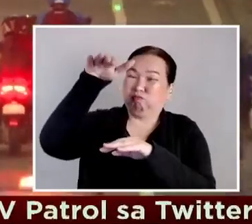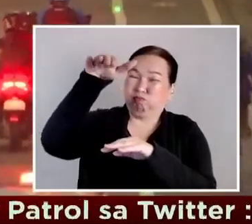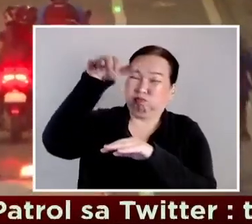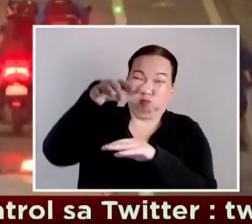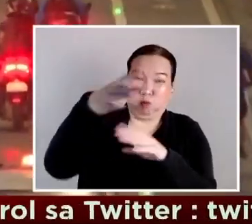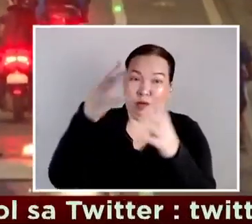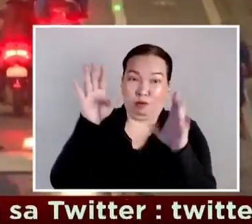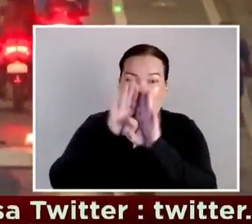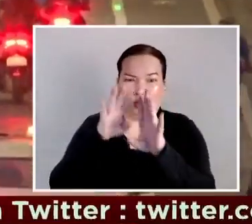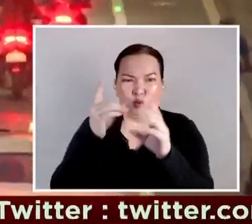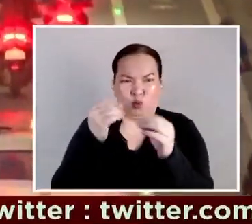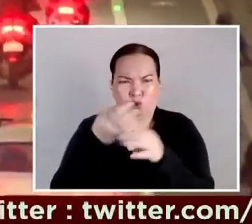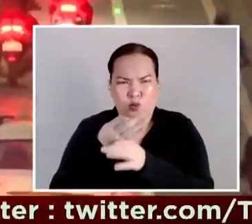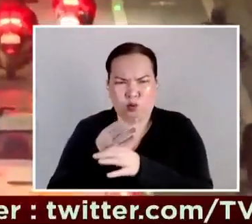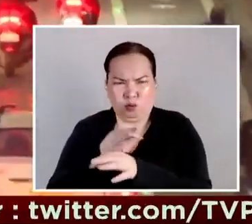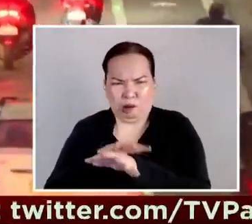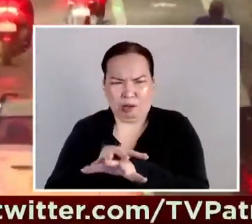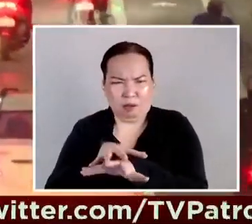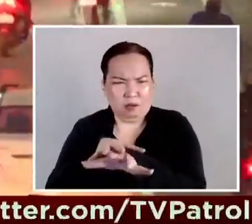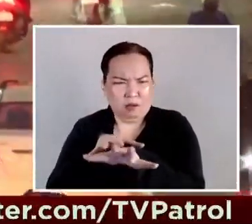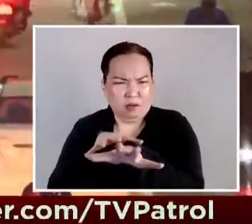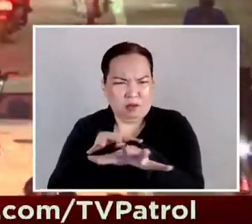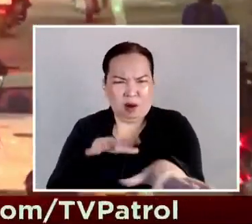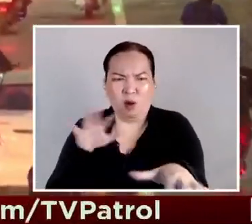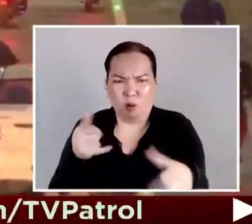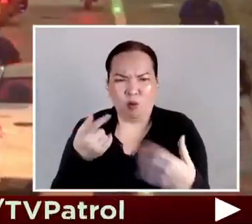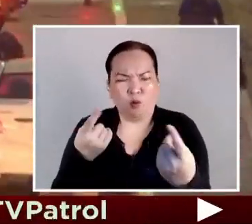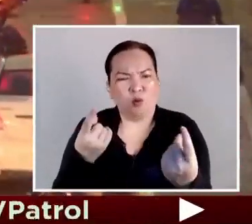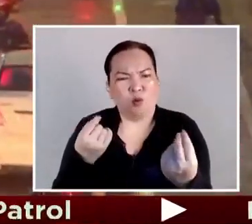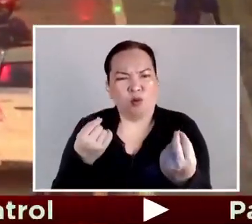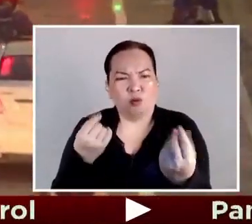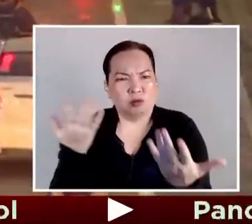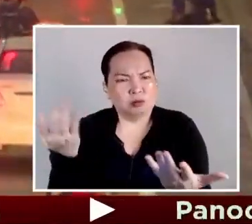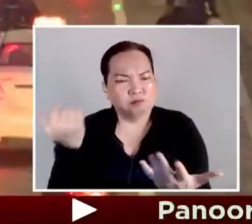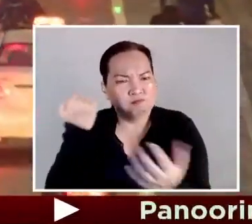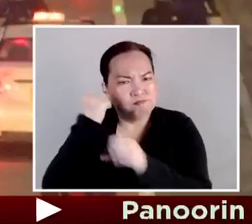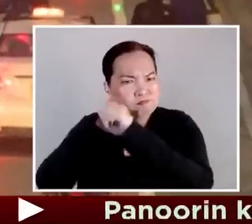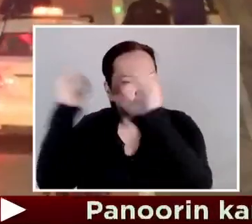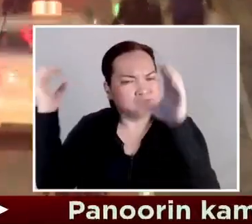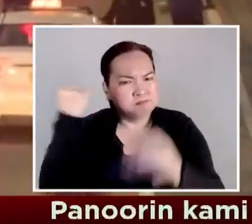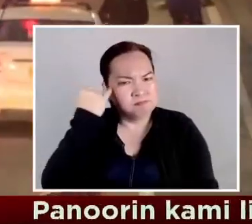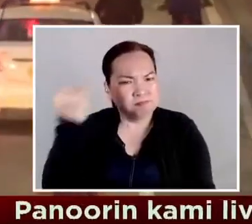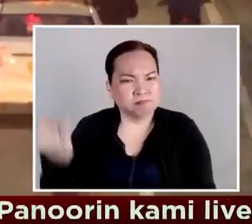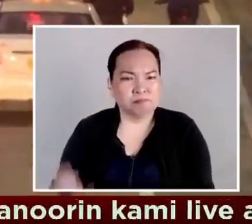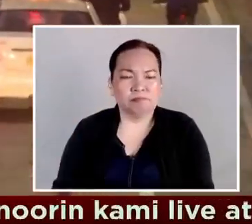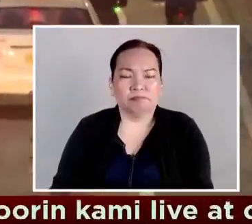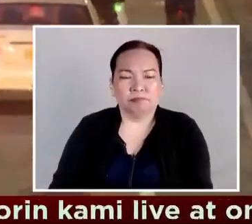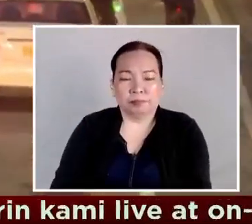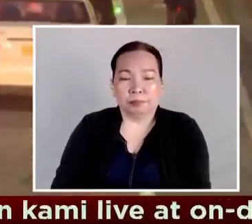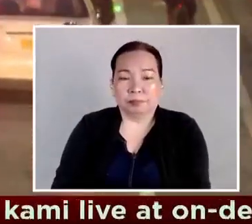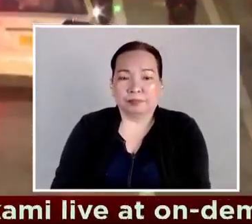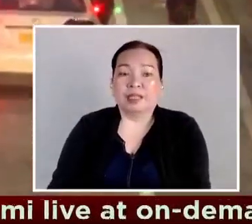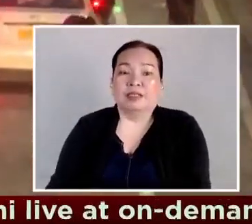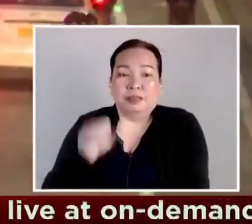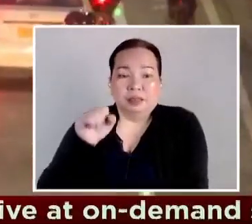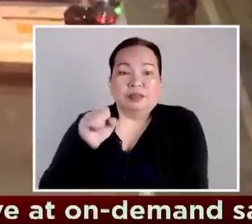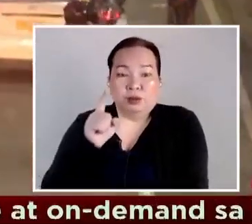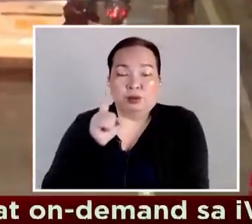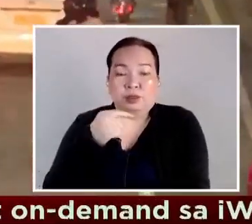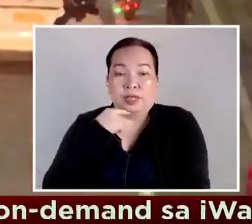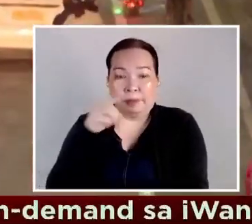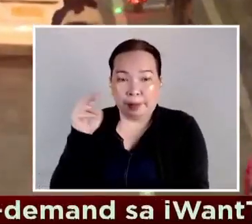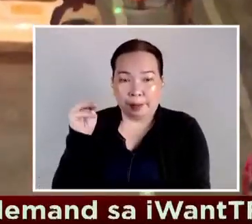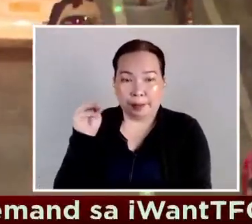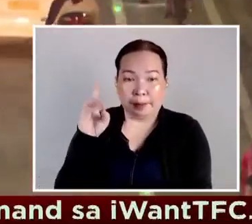eh. Paano pa pag sinara ng tuluyan yan? dahil nga sa MMDA, isa na